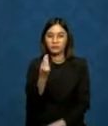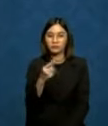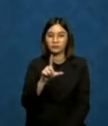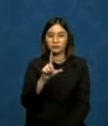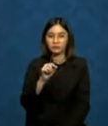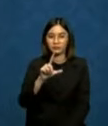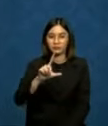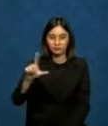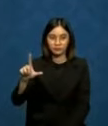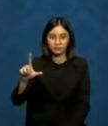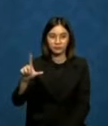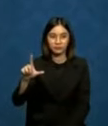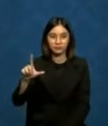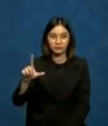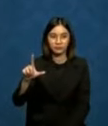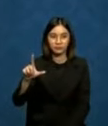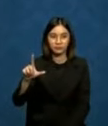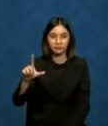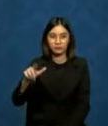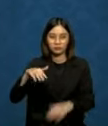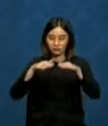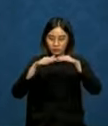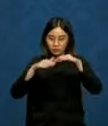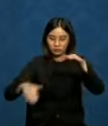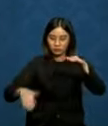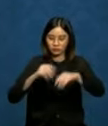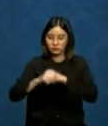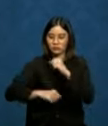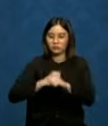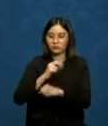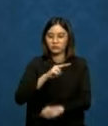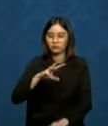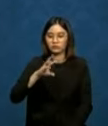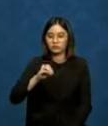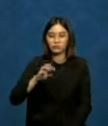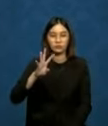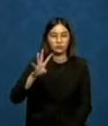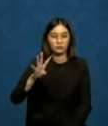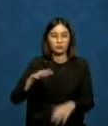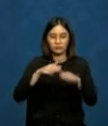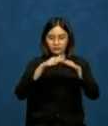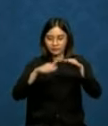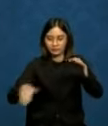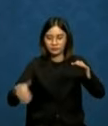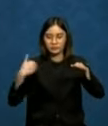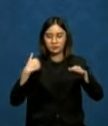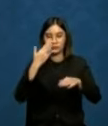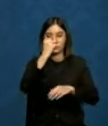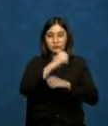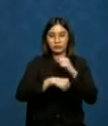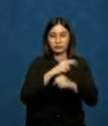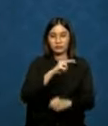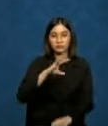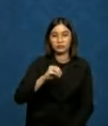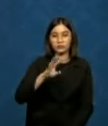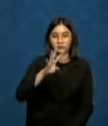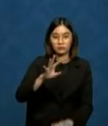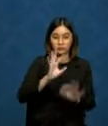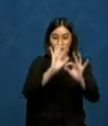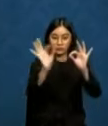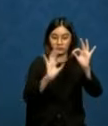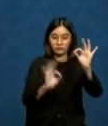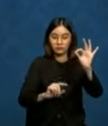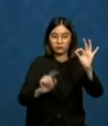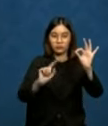20ล้านบาทนะครับซึ่งลดลงจากปี 2564ด้วยซ้ำเพราะปี2564เนี่ยท่านระบุ